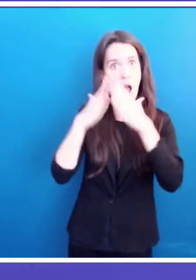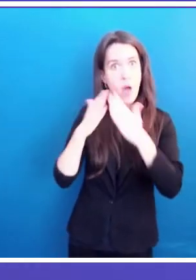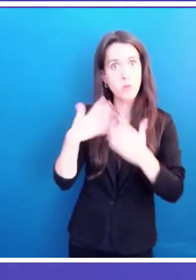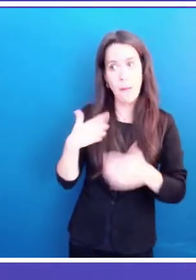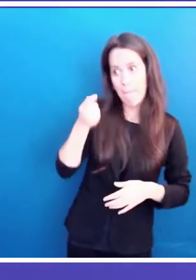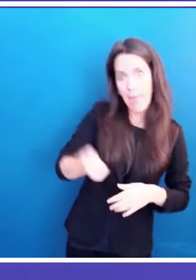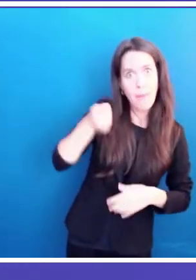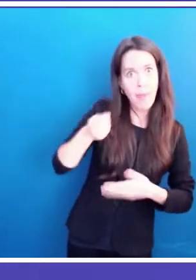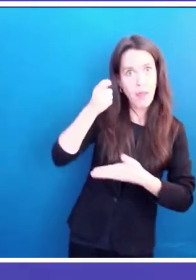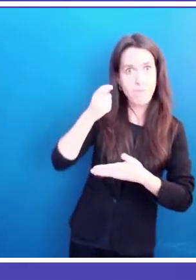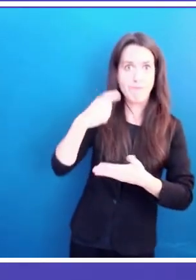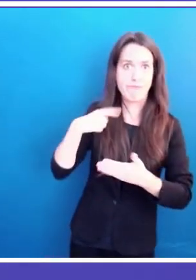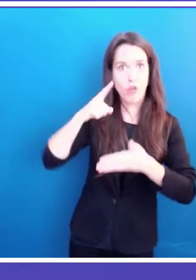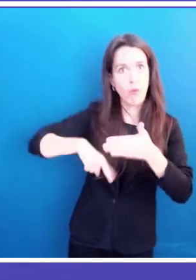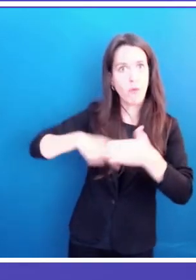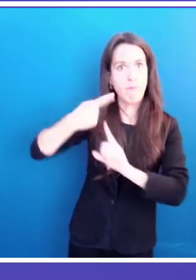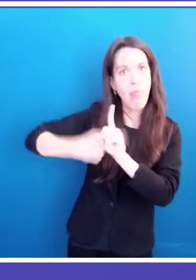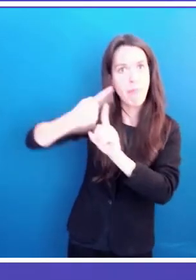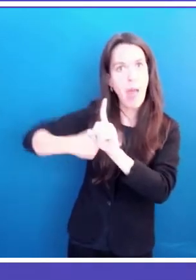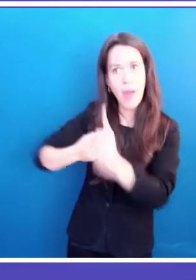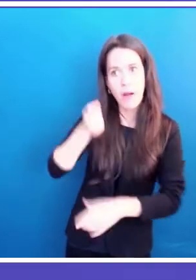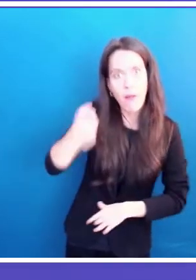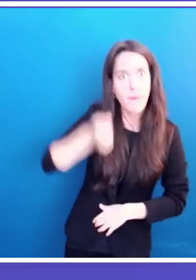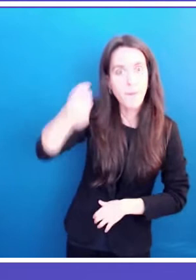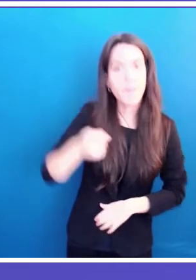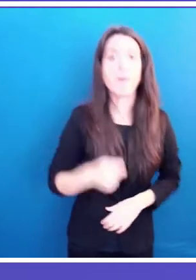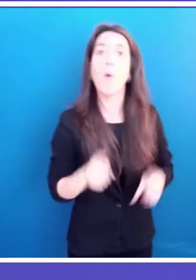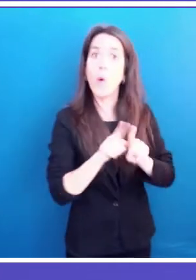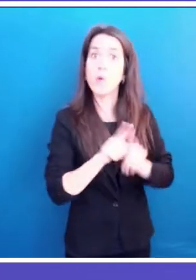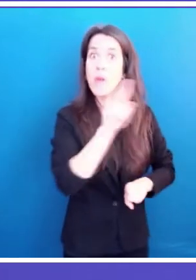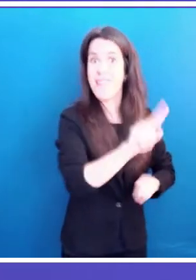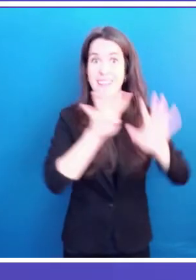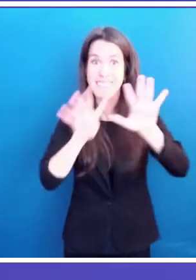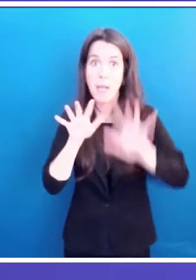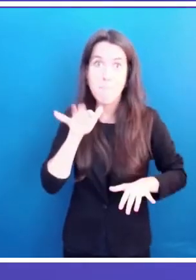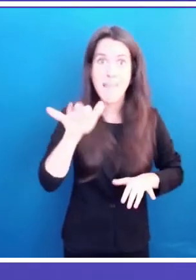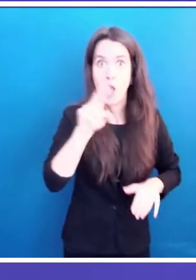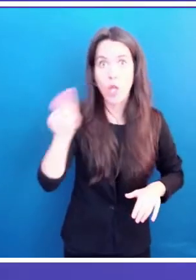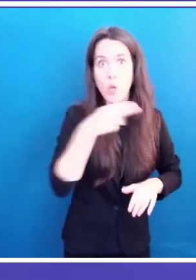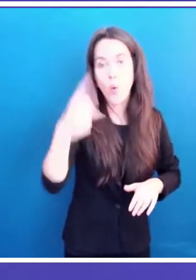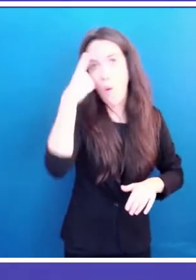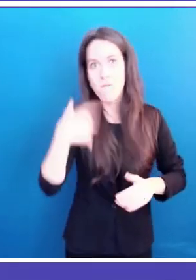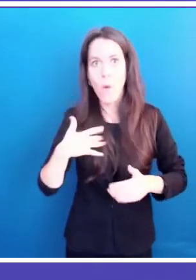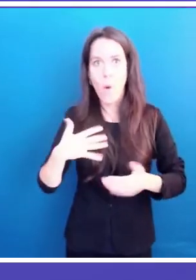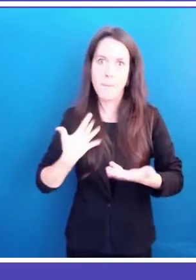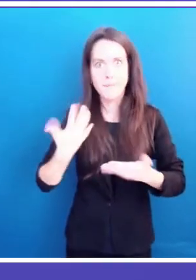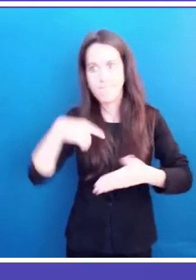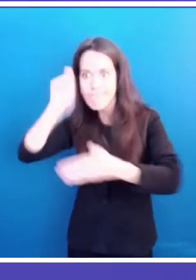خصصنا 56 مليون إضافي من أجل حماية الإيجارات و19